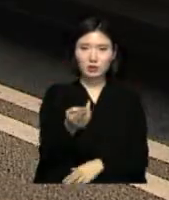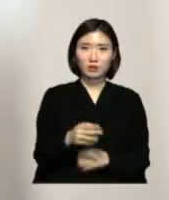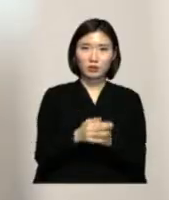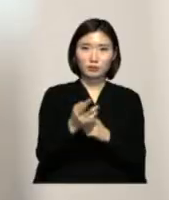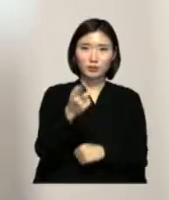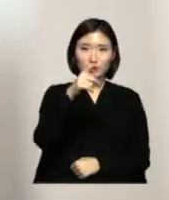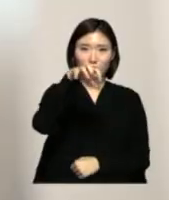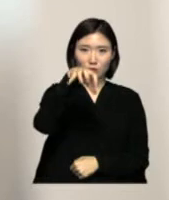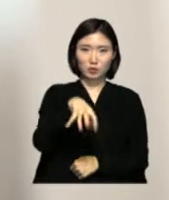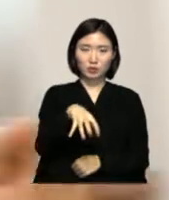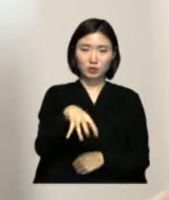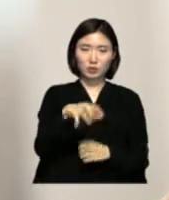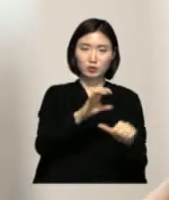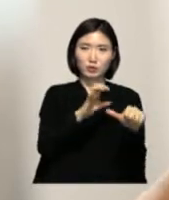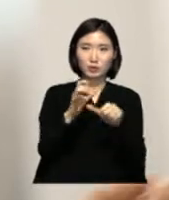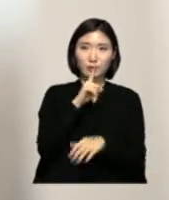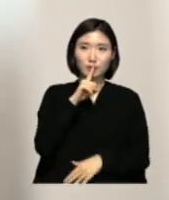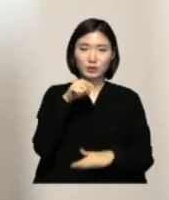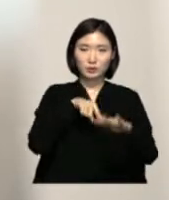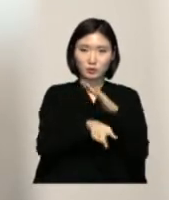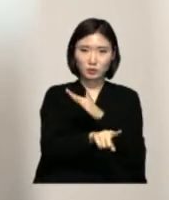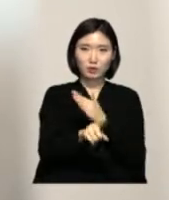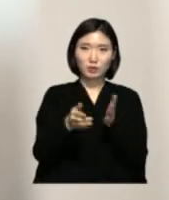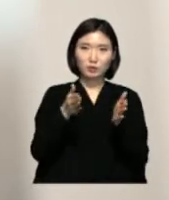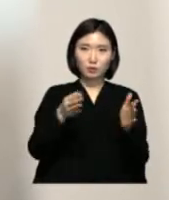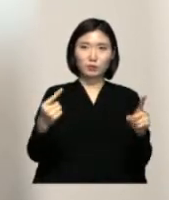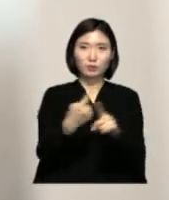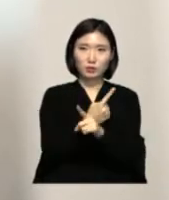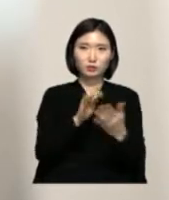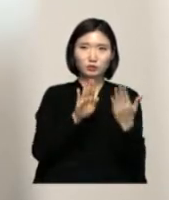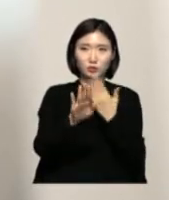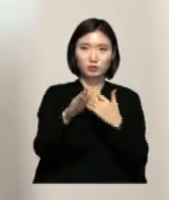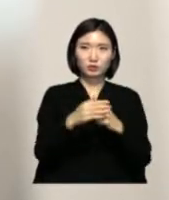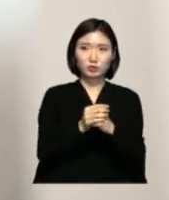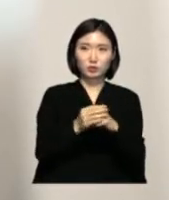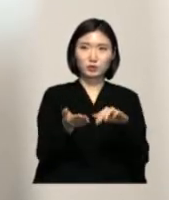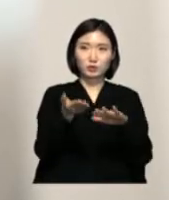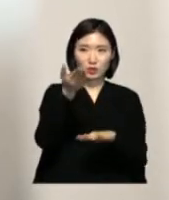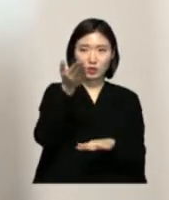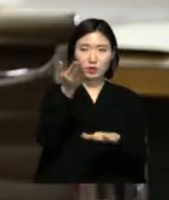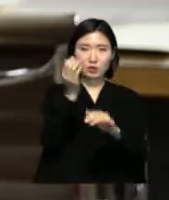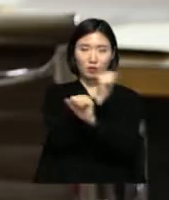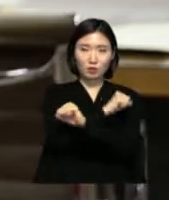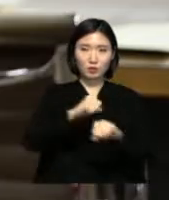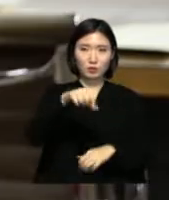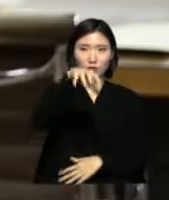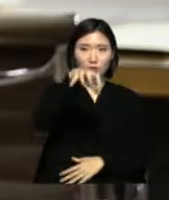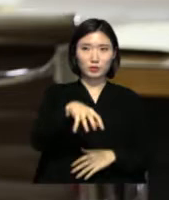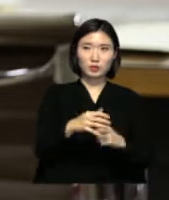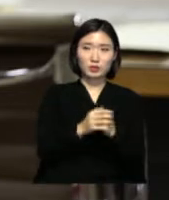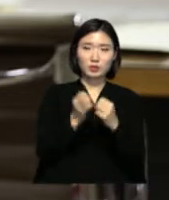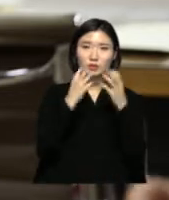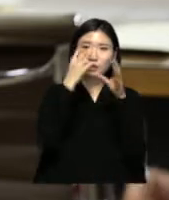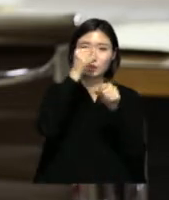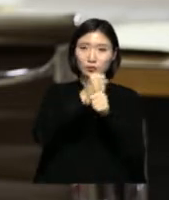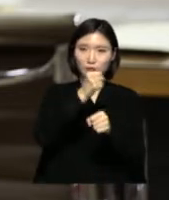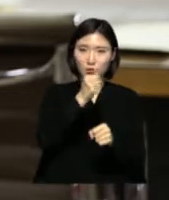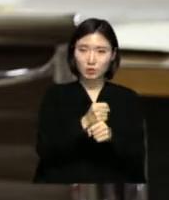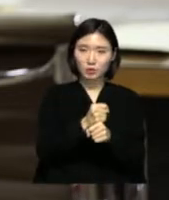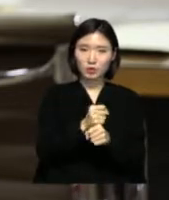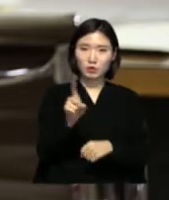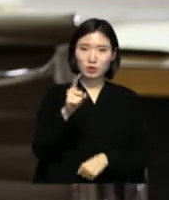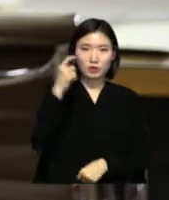겁니다. 지하를 하고 그 위에 60만 제곱미터의 광활한 오픈 스페이스에 창조적인